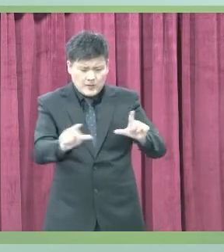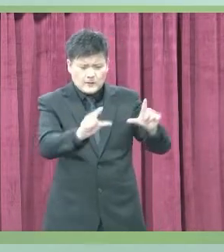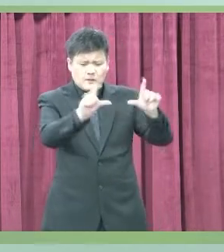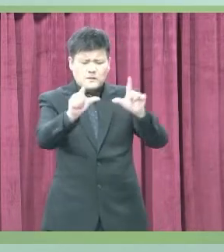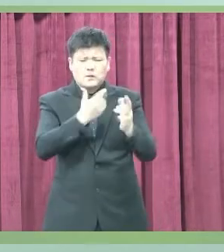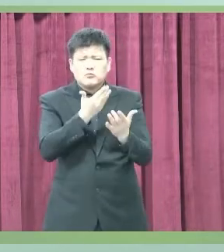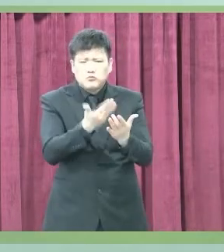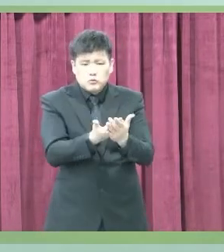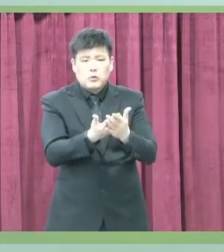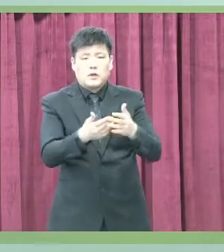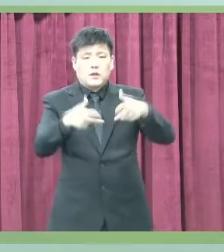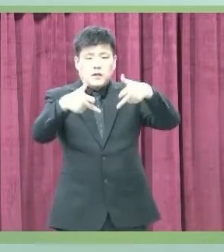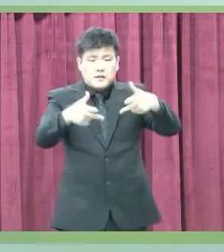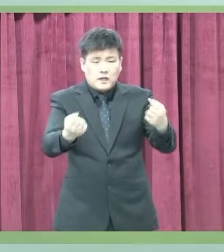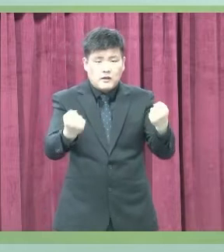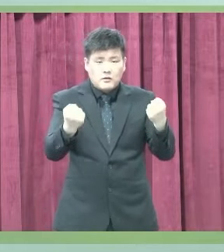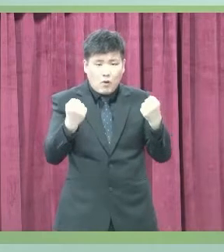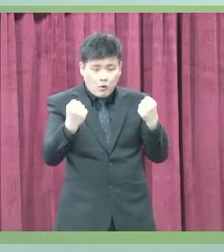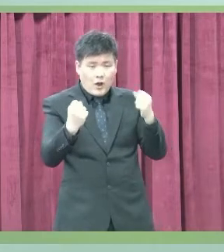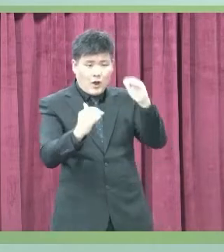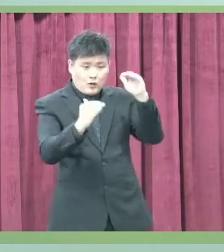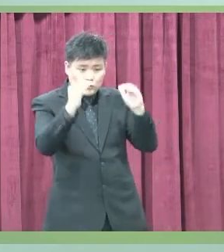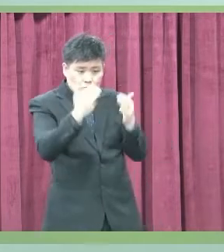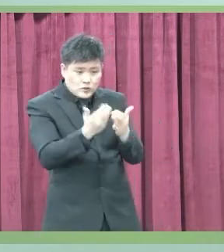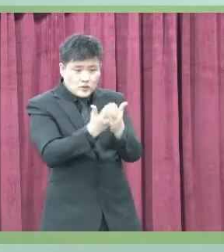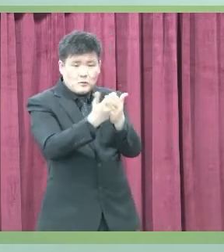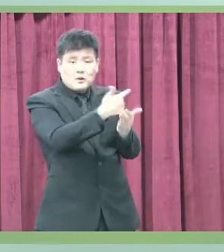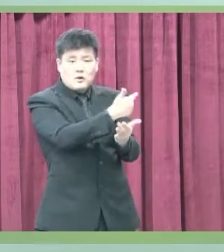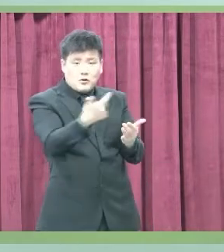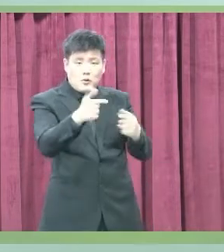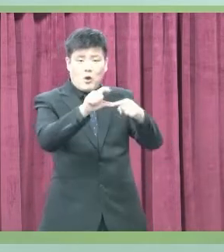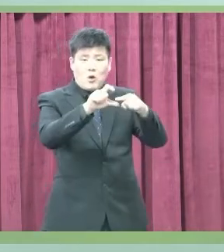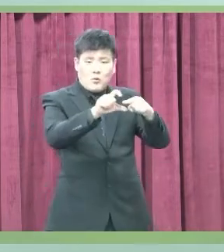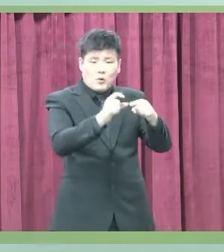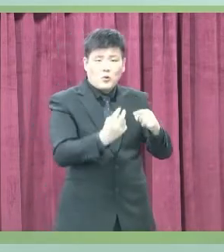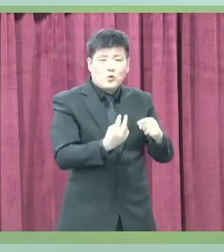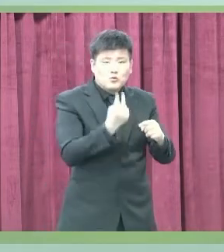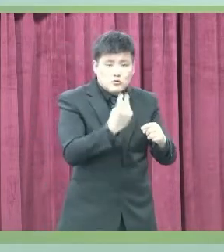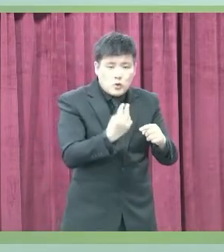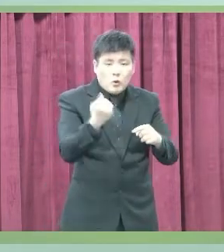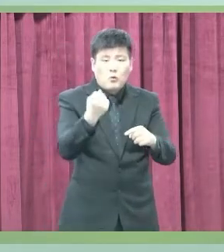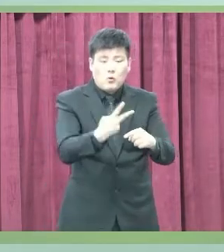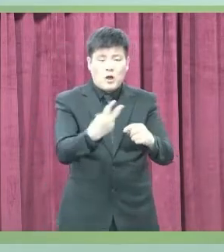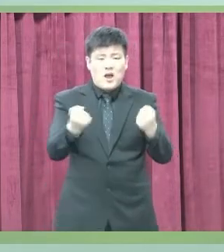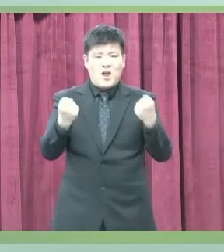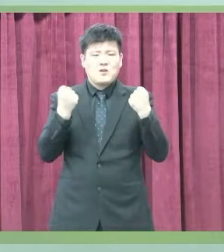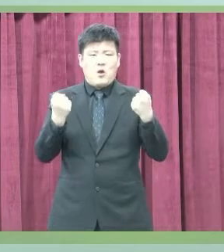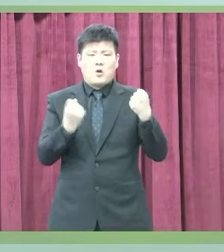건강 수준이 향상이 되면 가장 중요한 건 평균 수명과 건강 수명이 늘어나겠죠. 만성질환